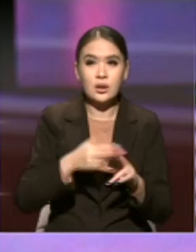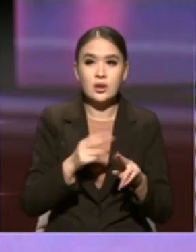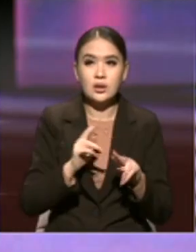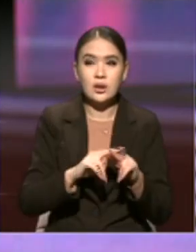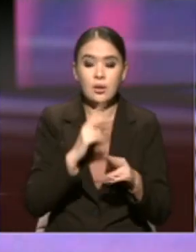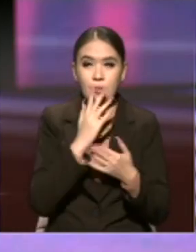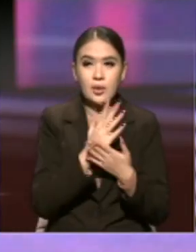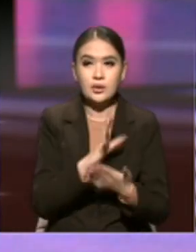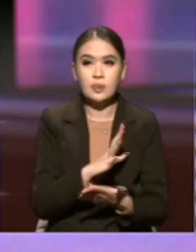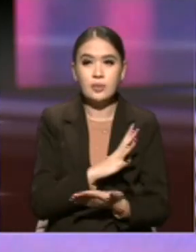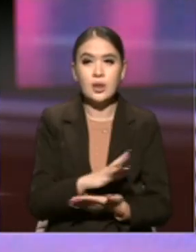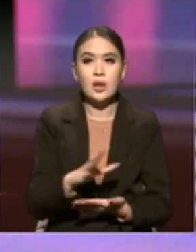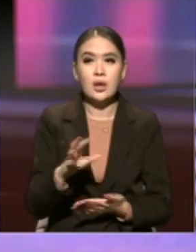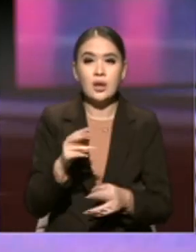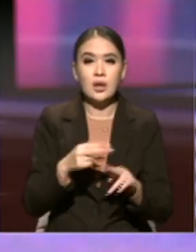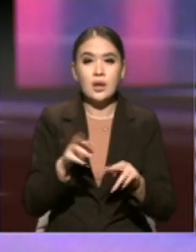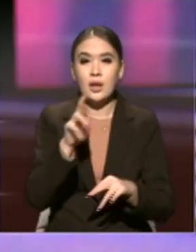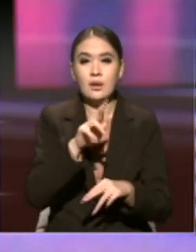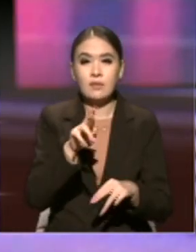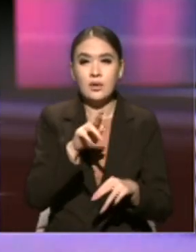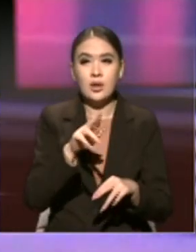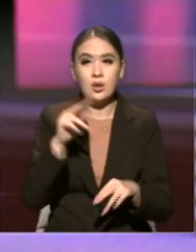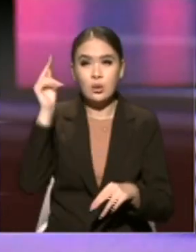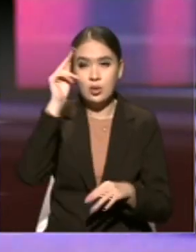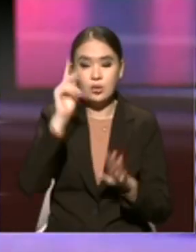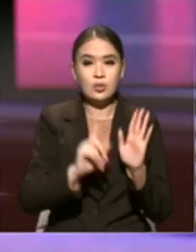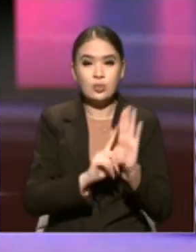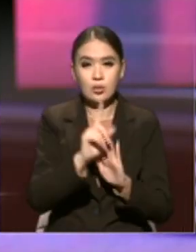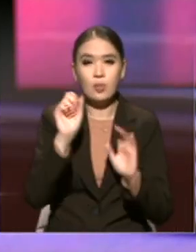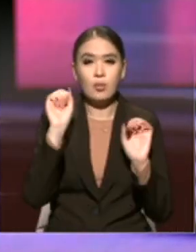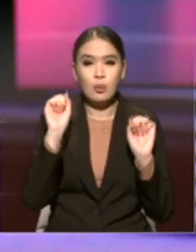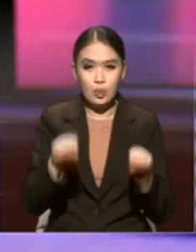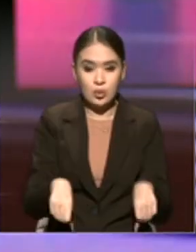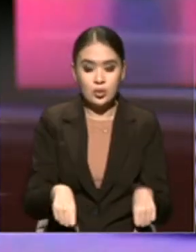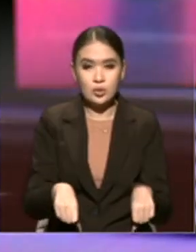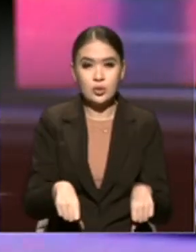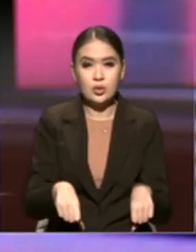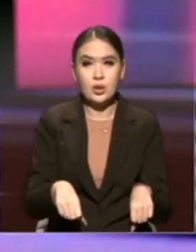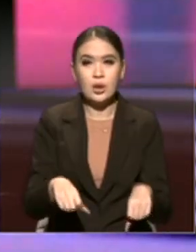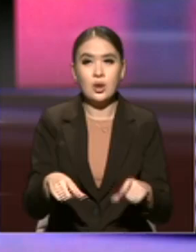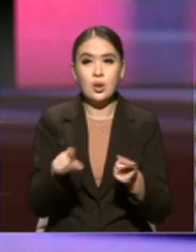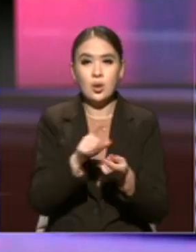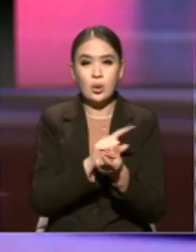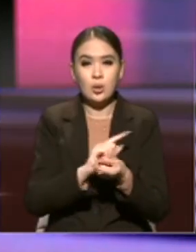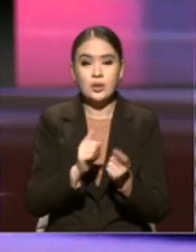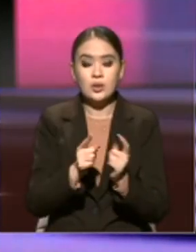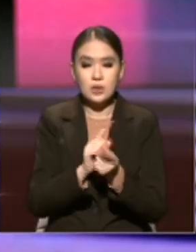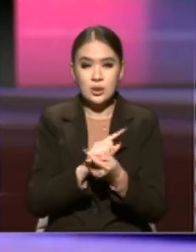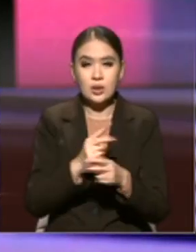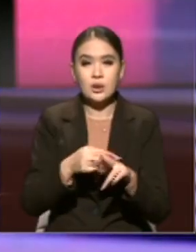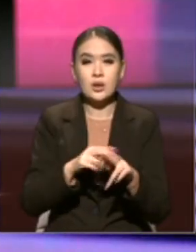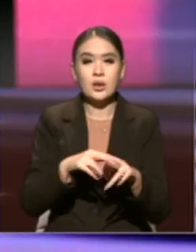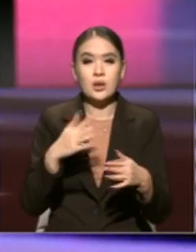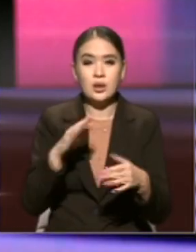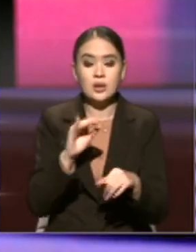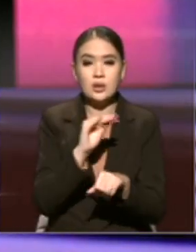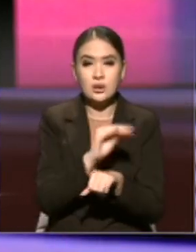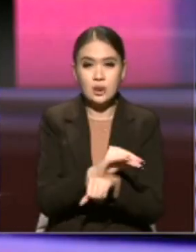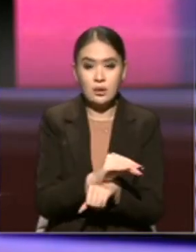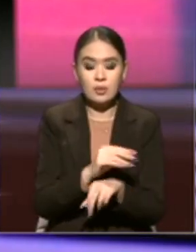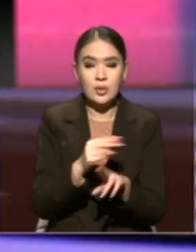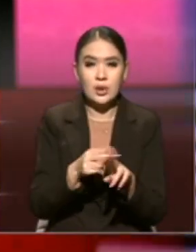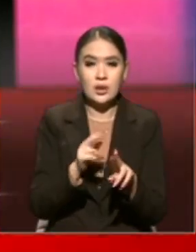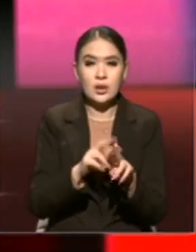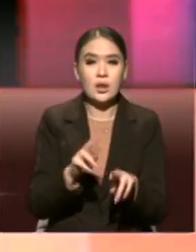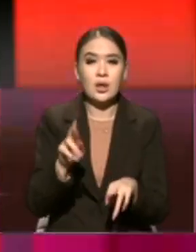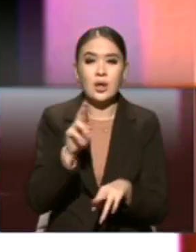яғни қаңтар айынан бастап оқуға түсуге мүмкіндіктер бар. Сондай талаптарға өзгерістер енгізілген болатын негізі. Енді олар қаңтар